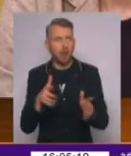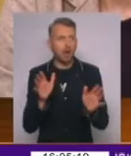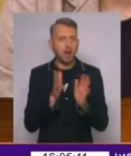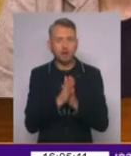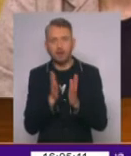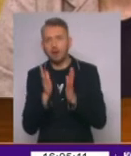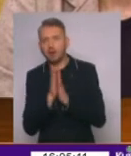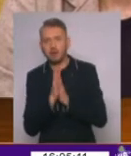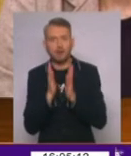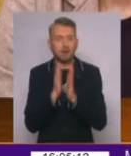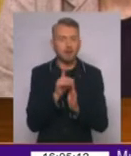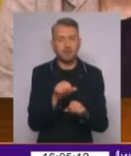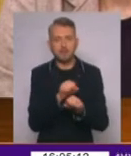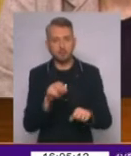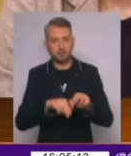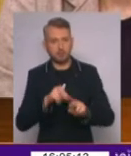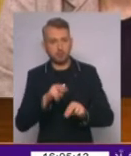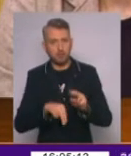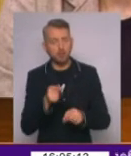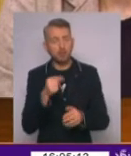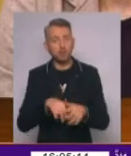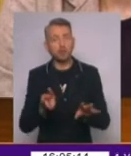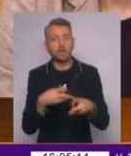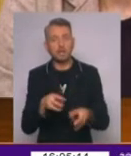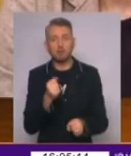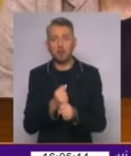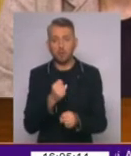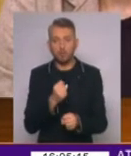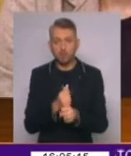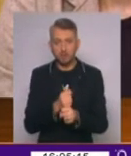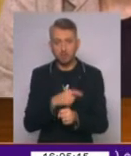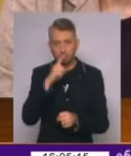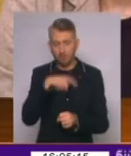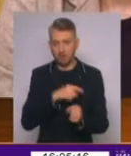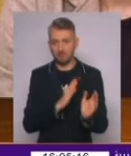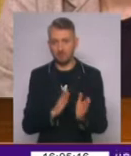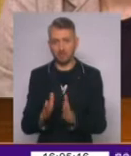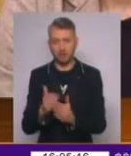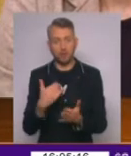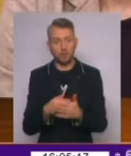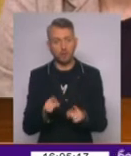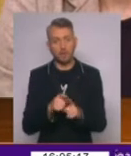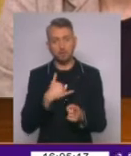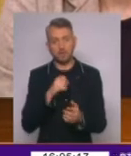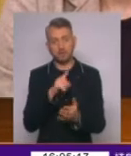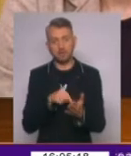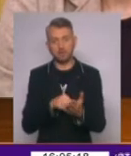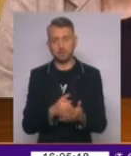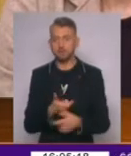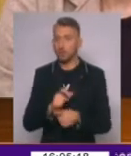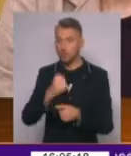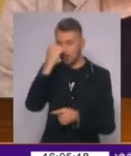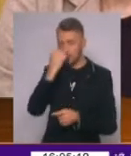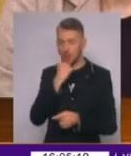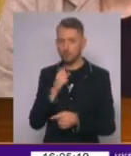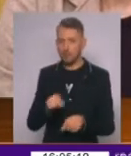ай-яй-яй-яй, там не можна будувати. То не треба робити негарні вчинки. Ось таке в мене до вас питання. Так, дуже дякуємо вам